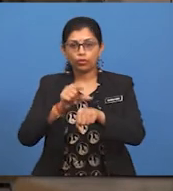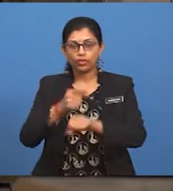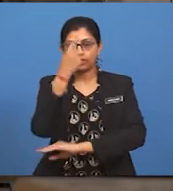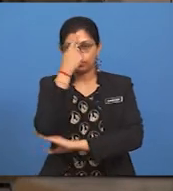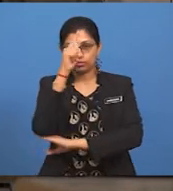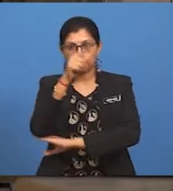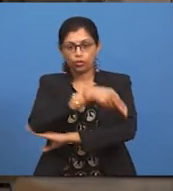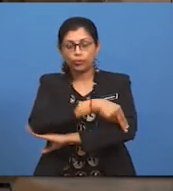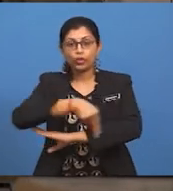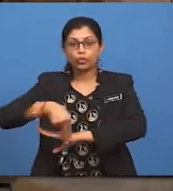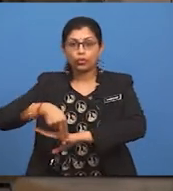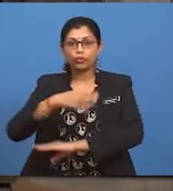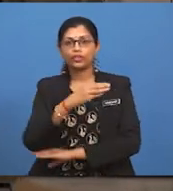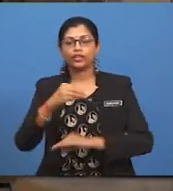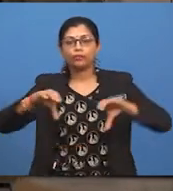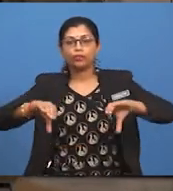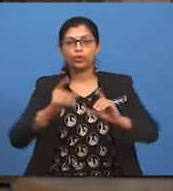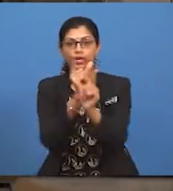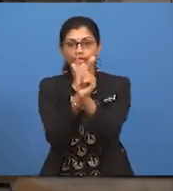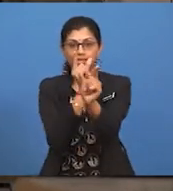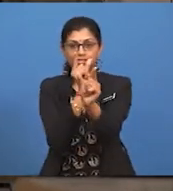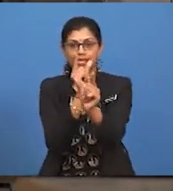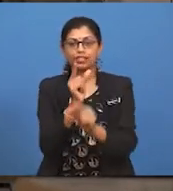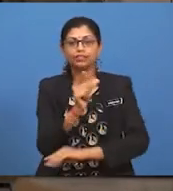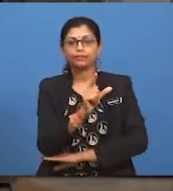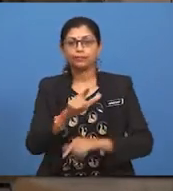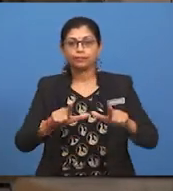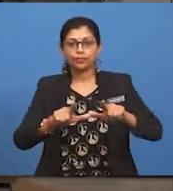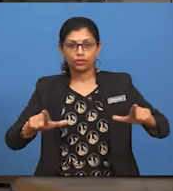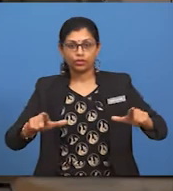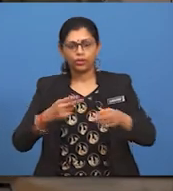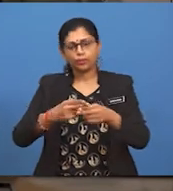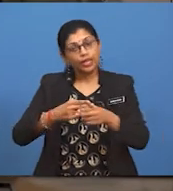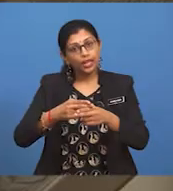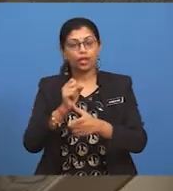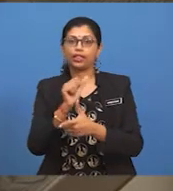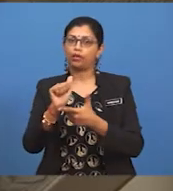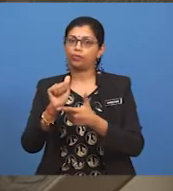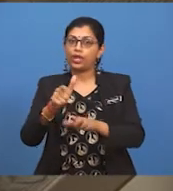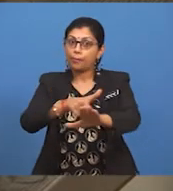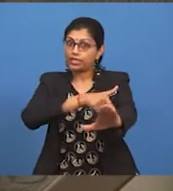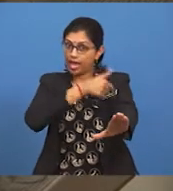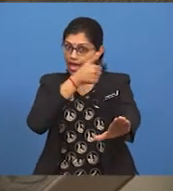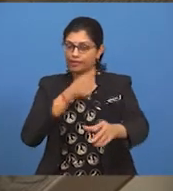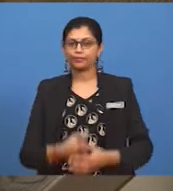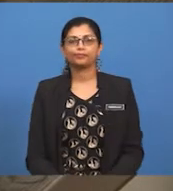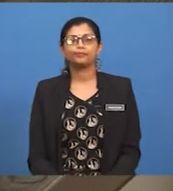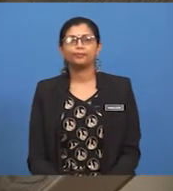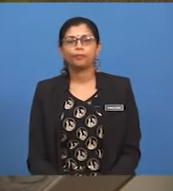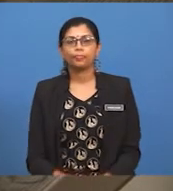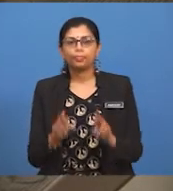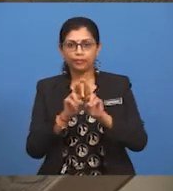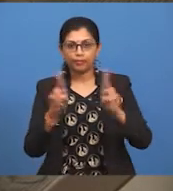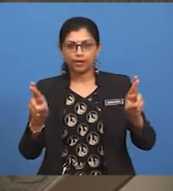untuk mengukur dan membuat garisan lurus yang pendek ataupun panjang. Seterusnya ialah pembaris